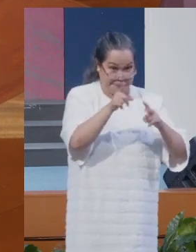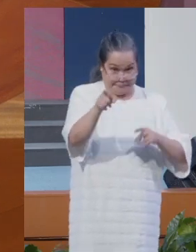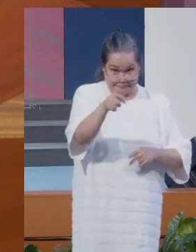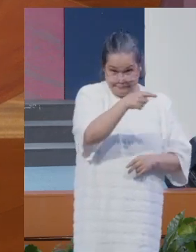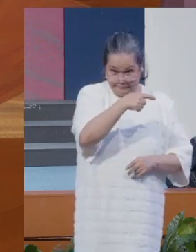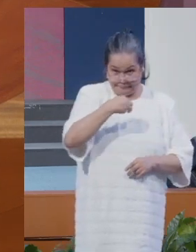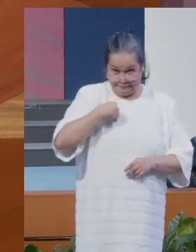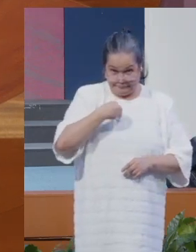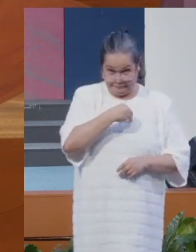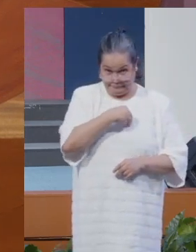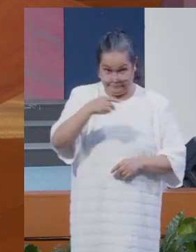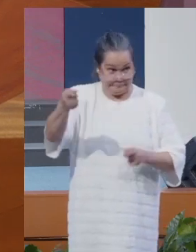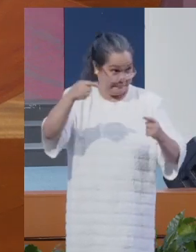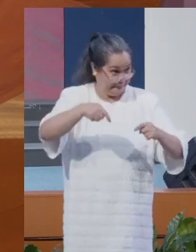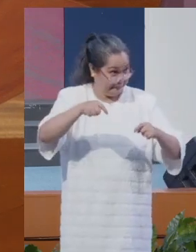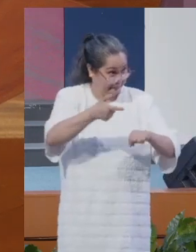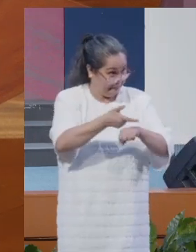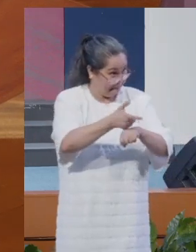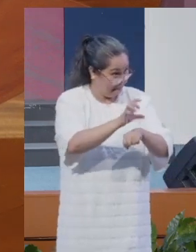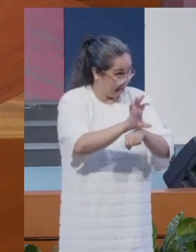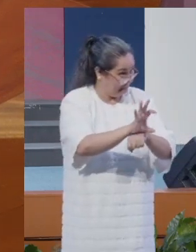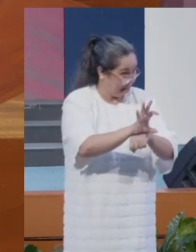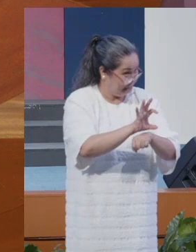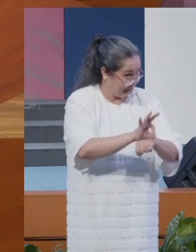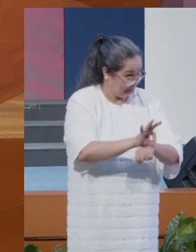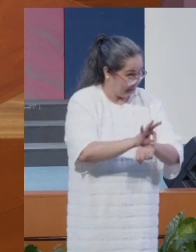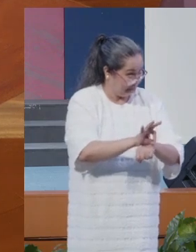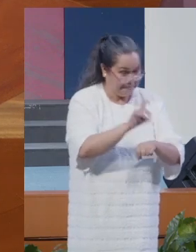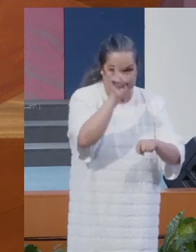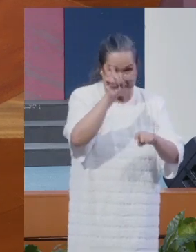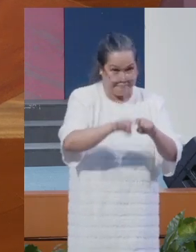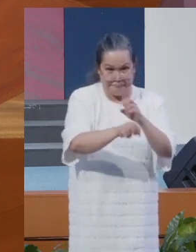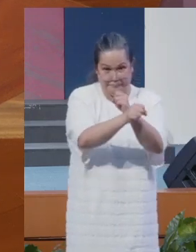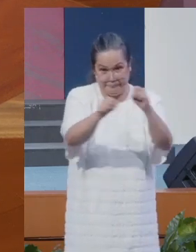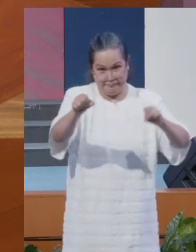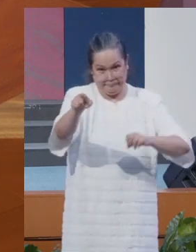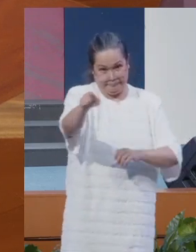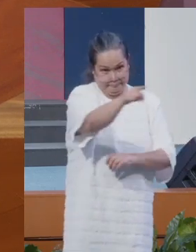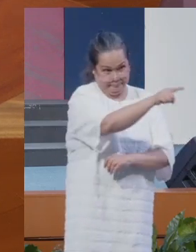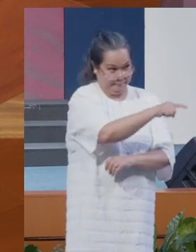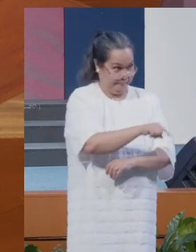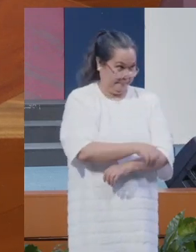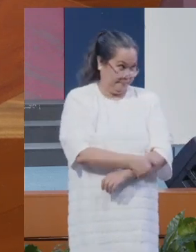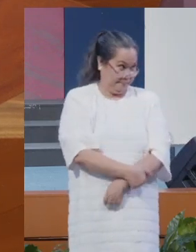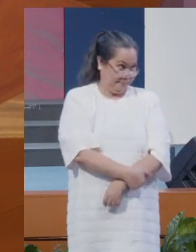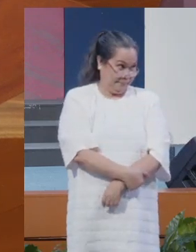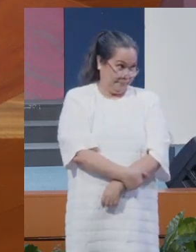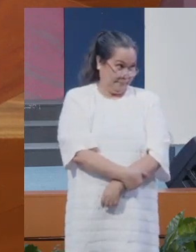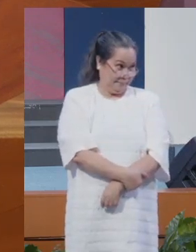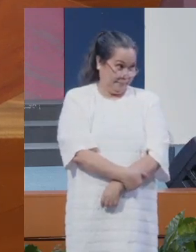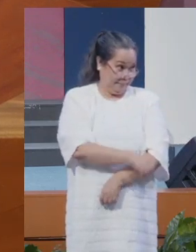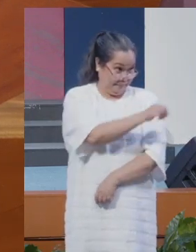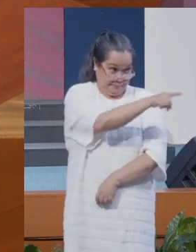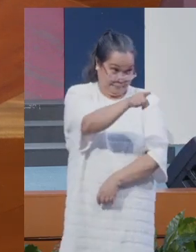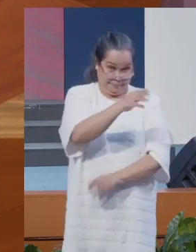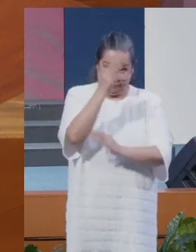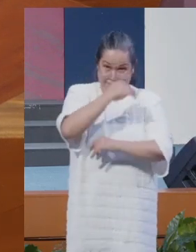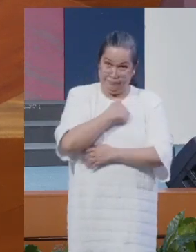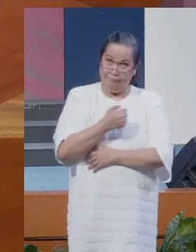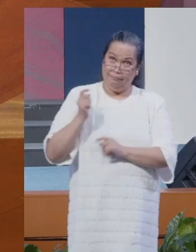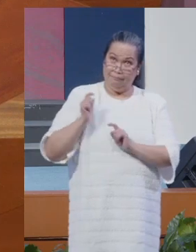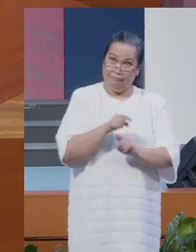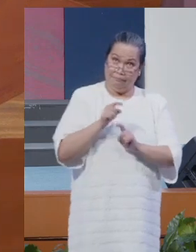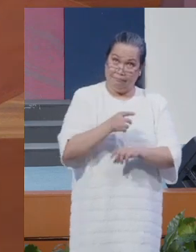miyembro sa GCF ay hindi nakapagliligtas. Kung umaasa kayo na sa